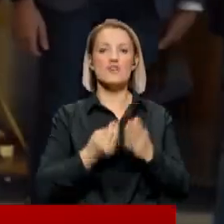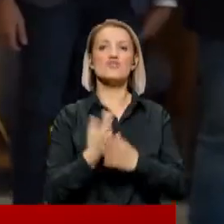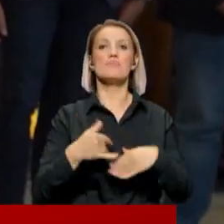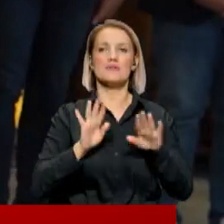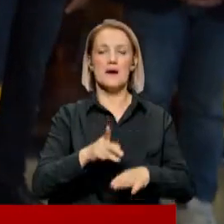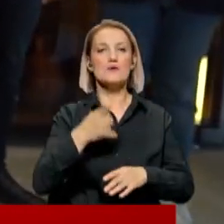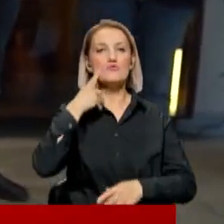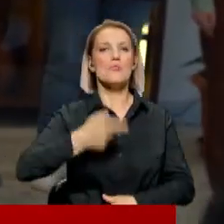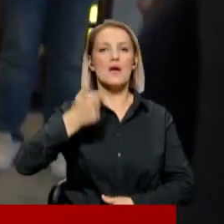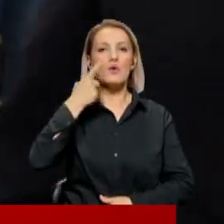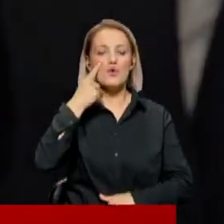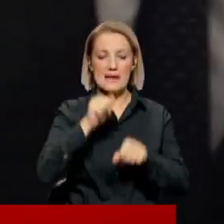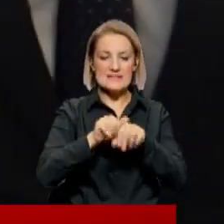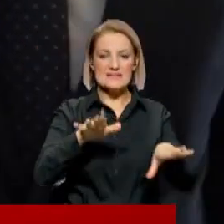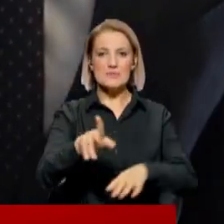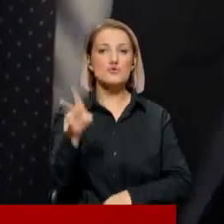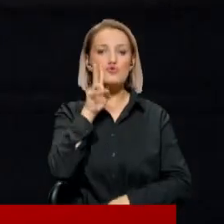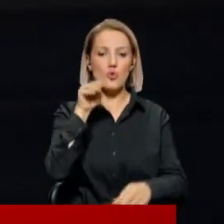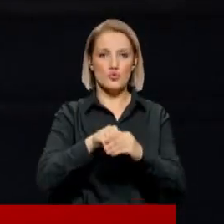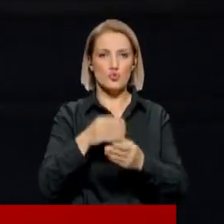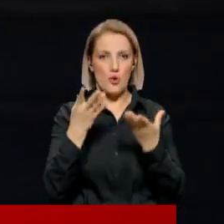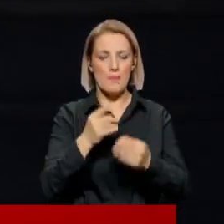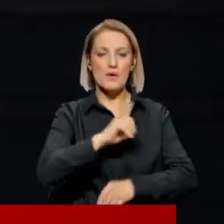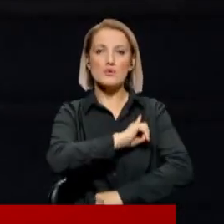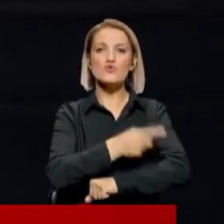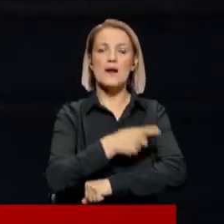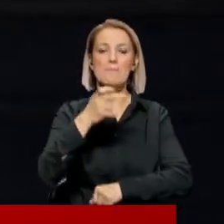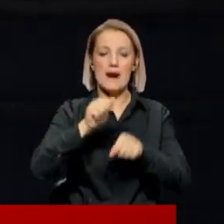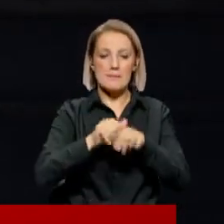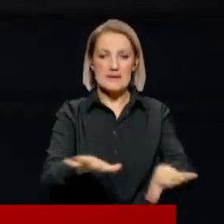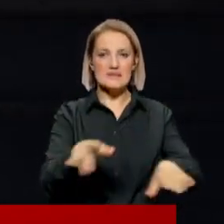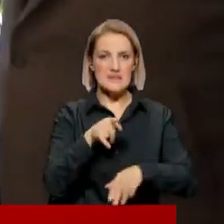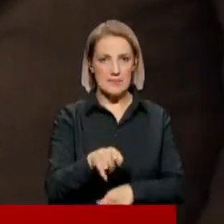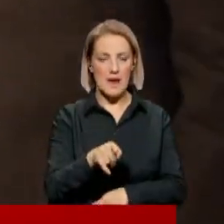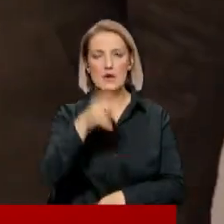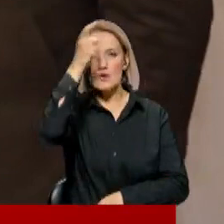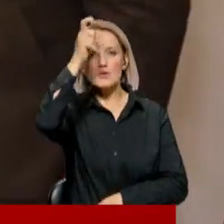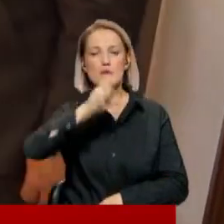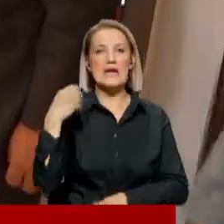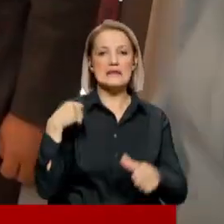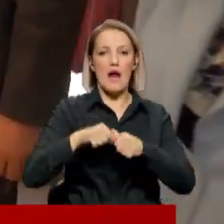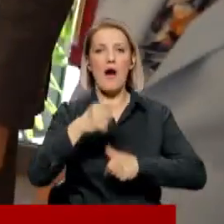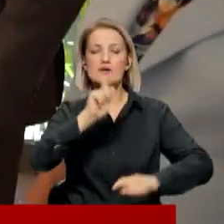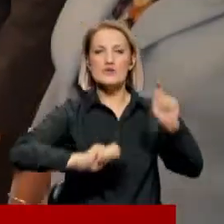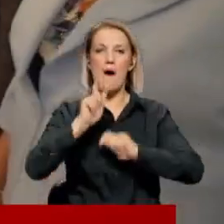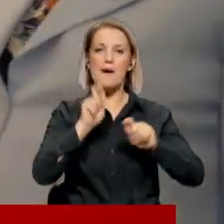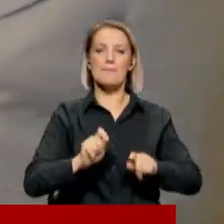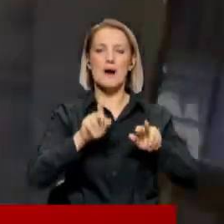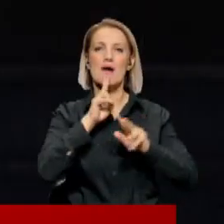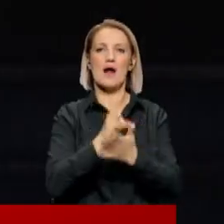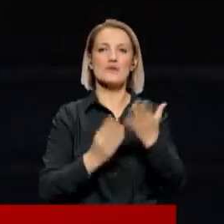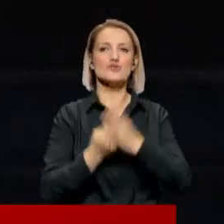çıkmadı. Cumhurbaşkanlığı hükümet sistemine son verme, güçlendirilmiş parlamenter sistemle Türkiye'yi yeniden inşa etme kararlılığı